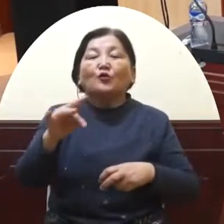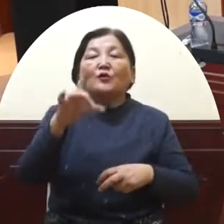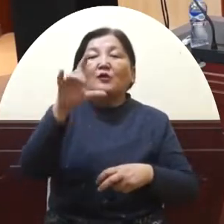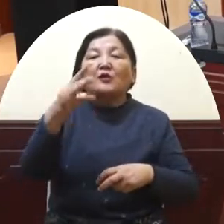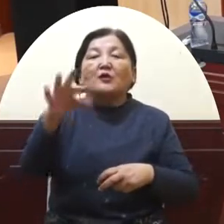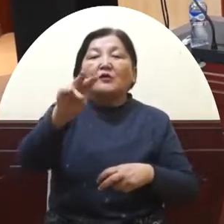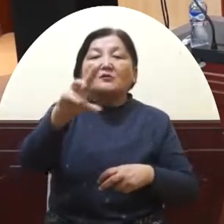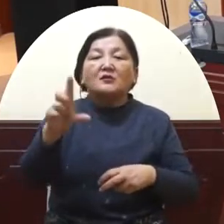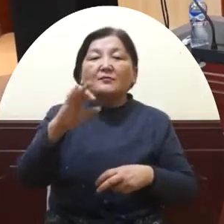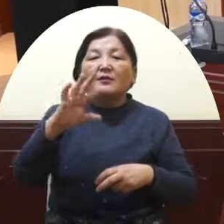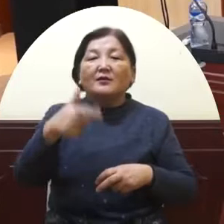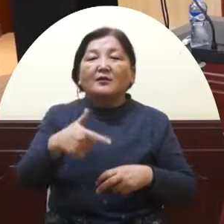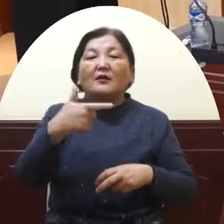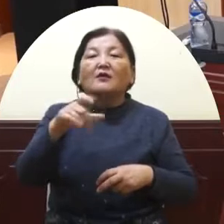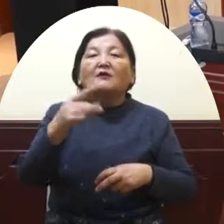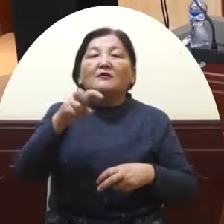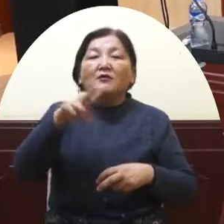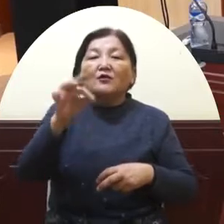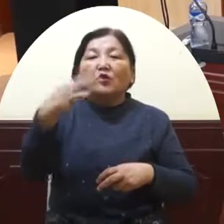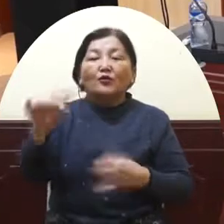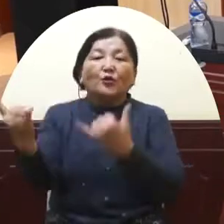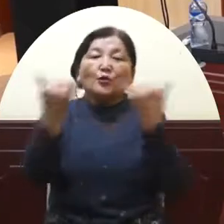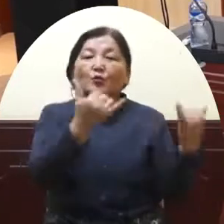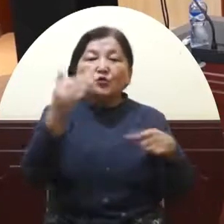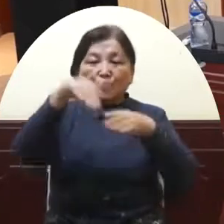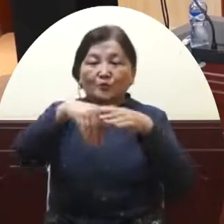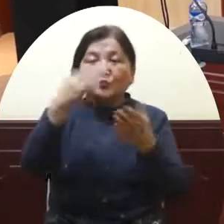Илтгэгчийн Э.Гэрэлт-Одыг өрн оролцуулж байна.